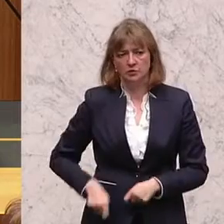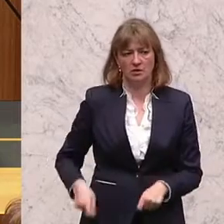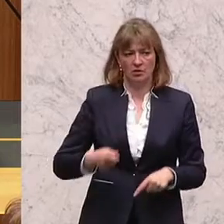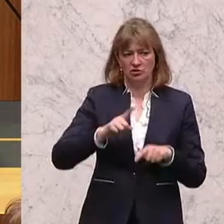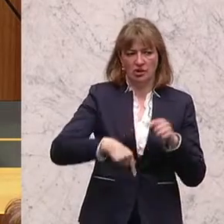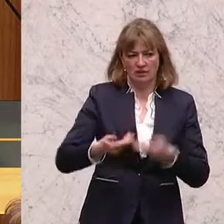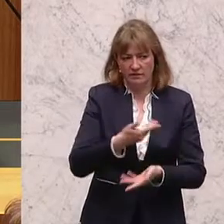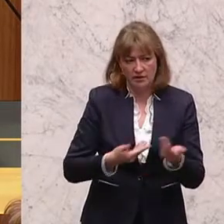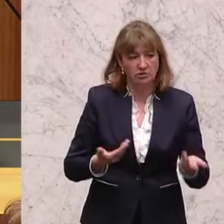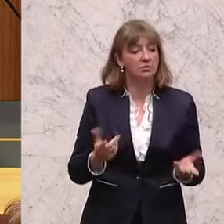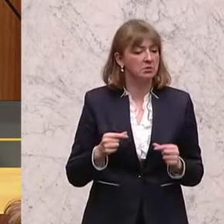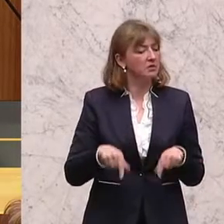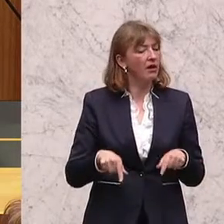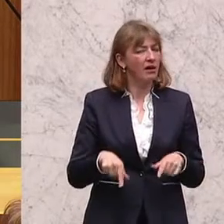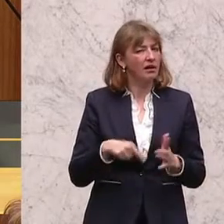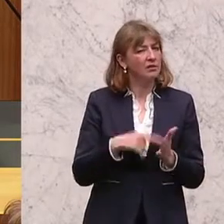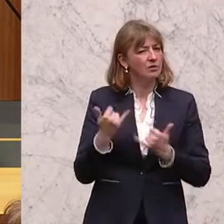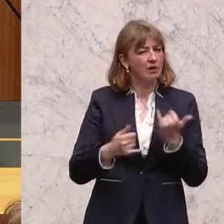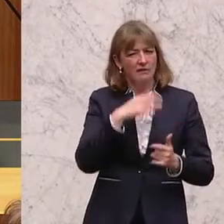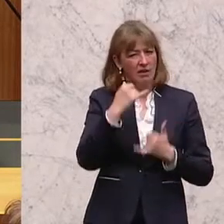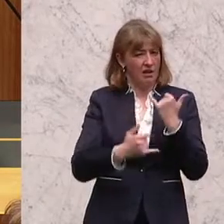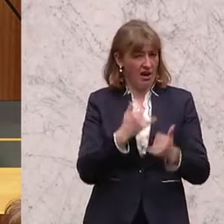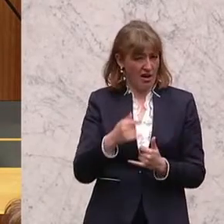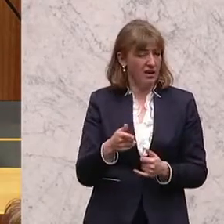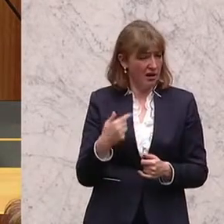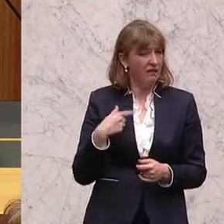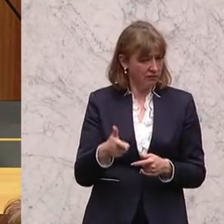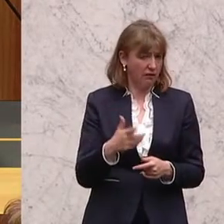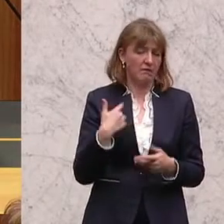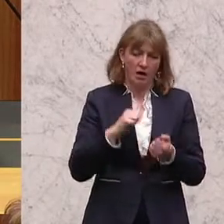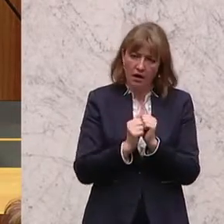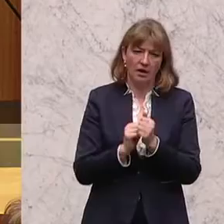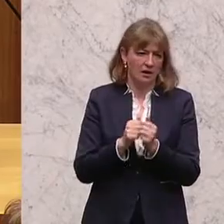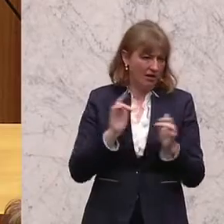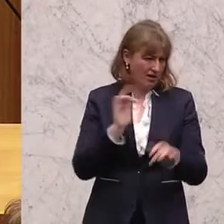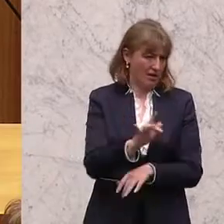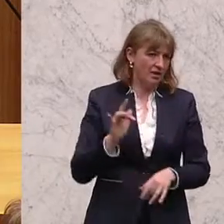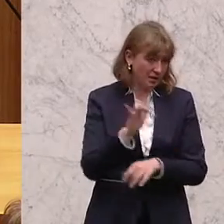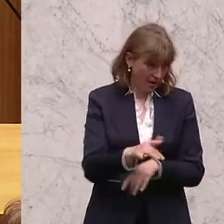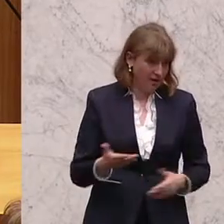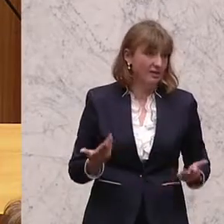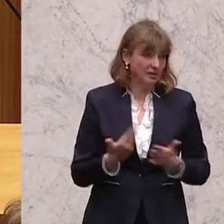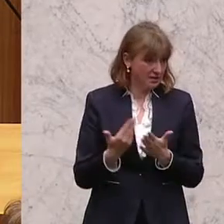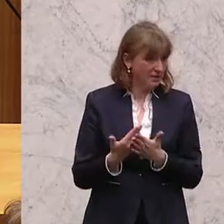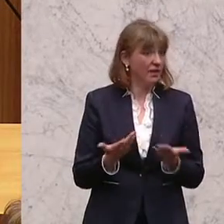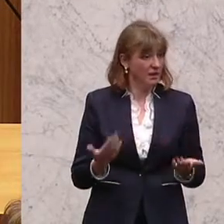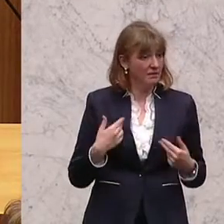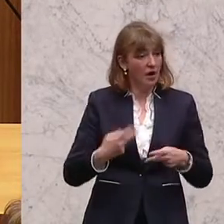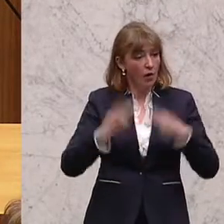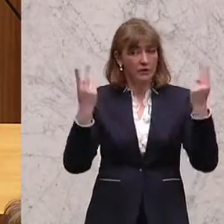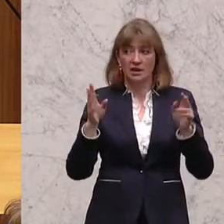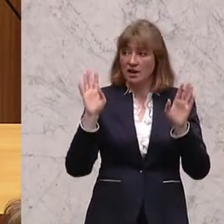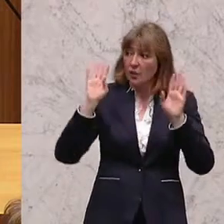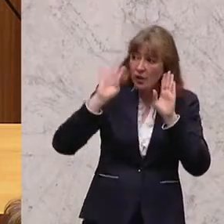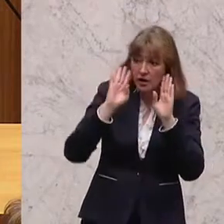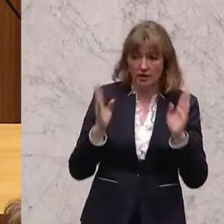Hinsicht. Und ich denke, dass wir in Österreich viele Jahre lang genau diese Probleme sehr lange angekämpft haben. Deswegen war diese Öffentlichkeit des Hearings und